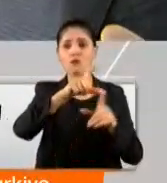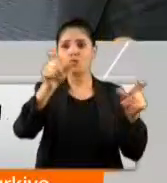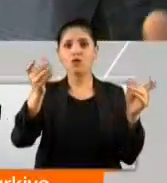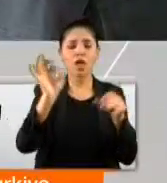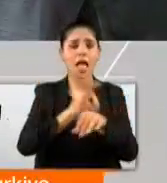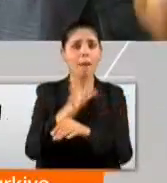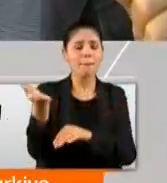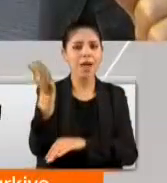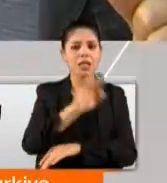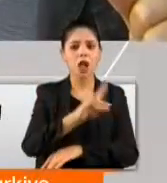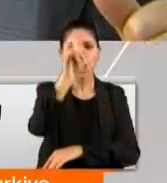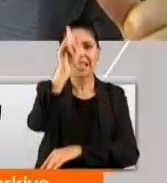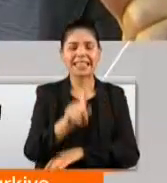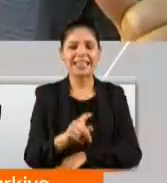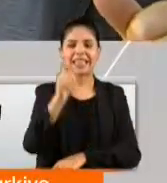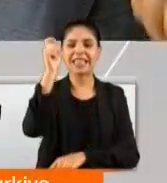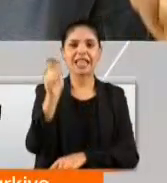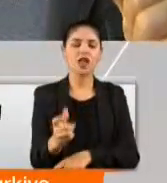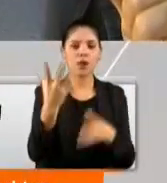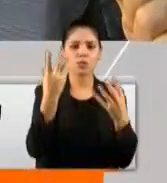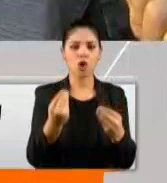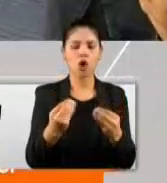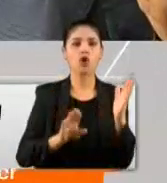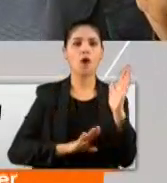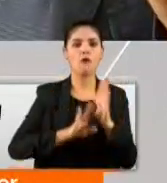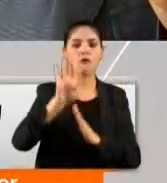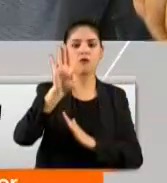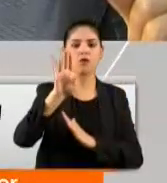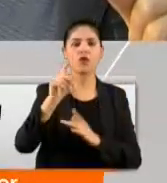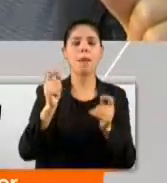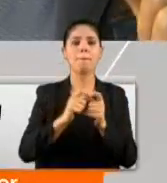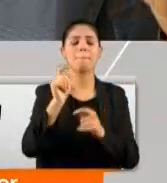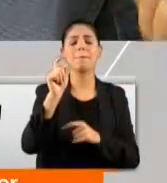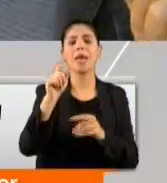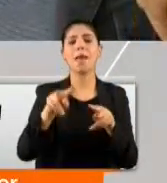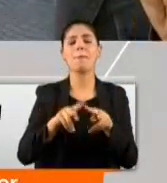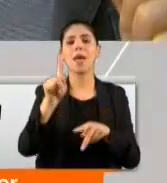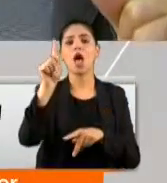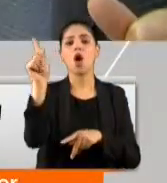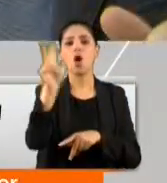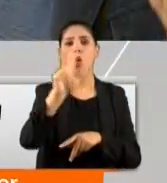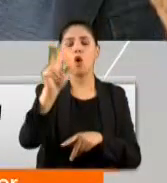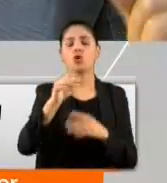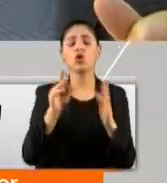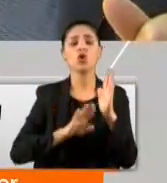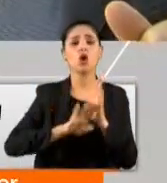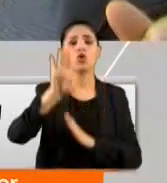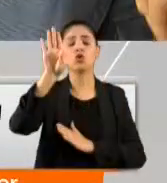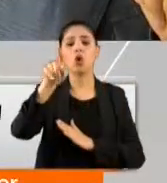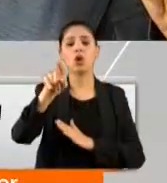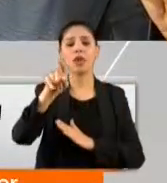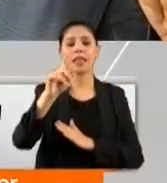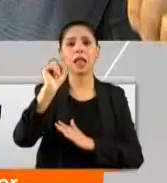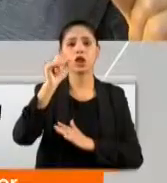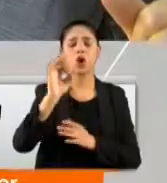sonra ilk gerçekleştirmiş olduğu füze akınını, yani BM-30 Smerch roketleriyle, ki Smerch roketleri